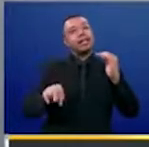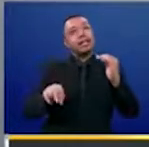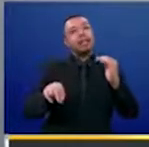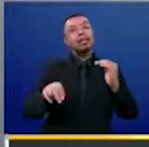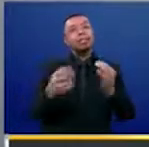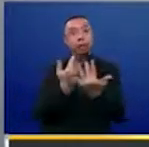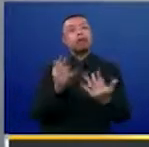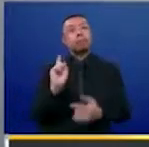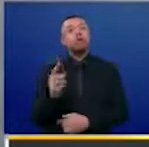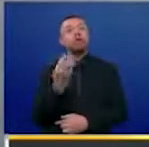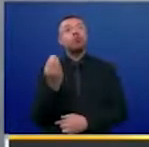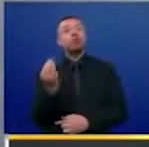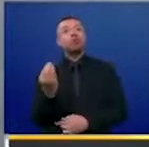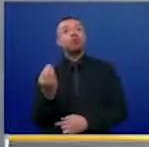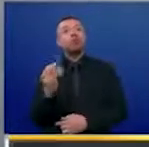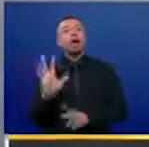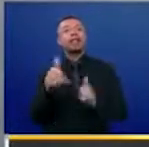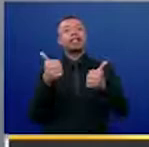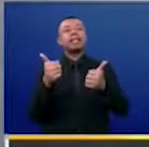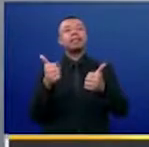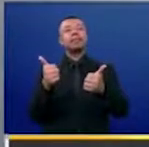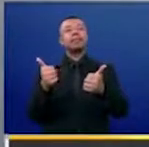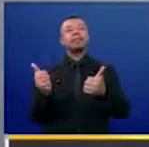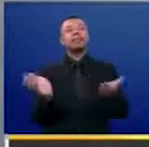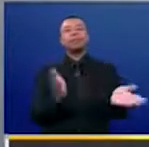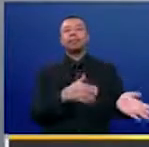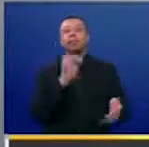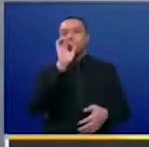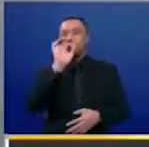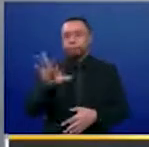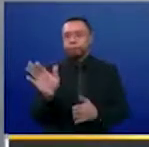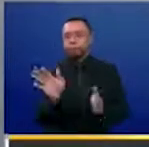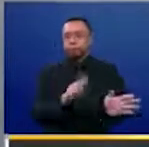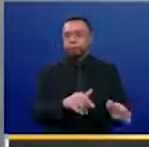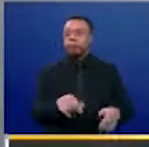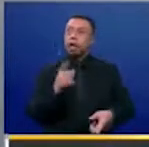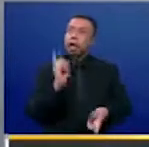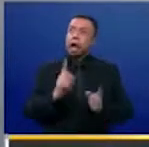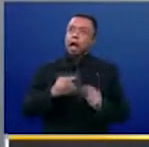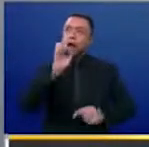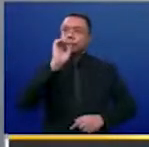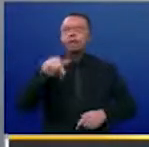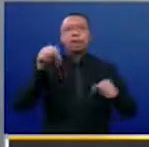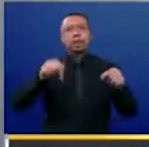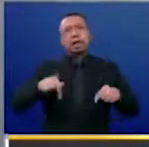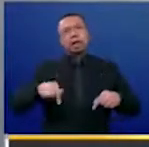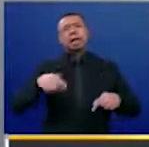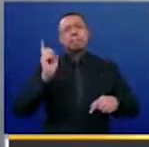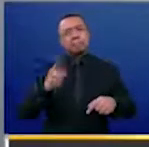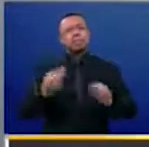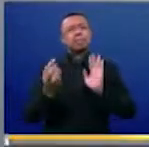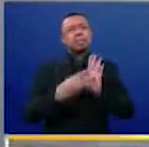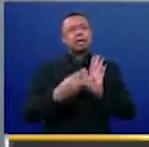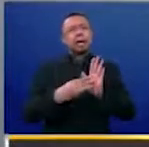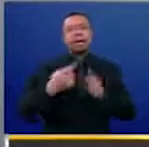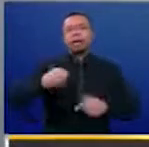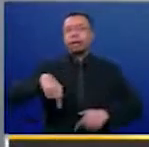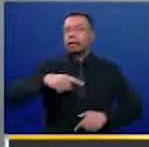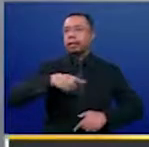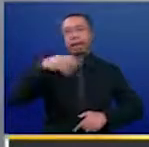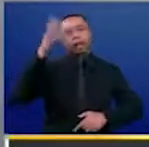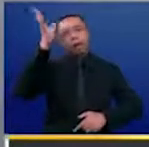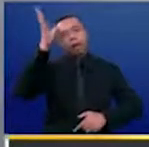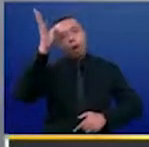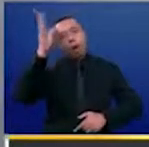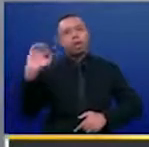Ditunggu oleh masyarakat Terima kasih silakan ya kalau bicara sekarang pasti persoalannya kita nggak ada yang